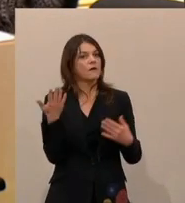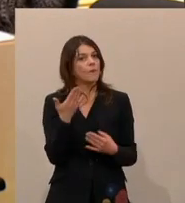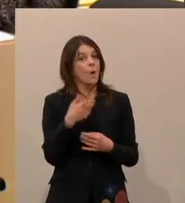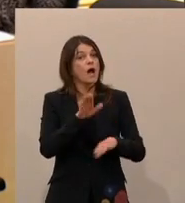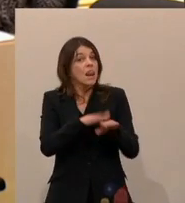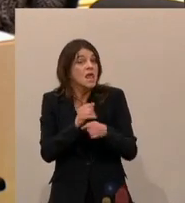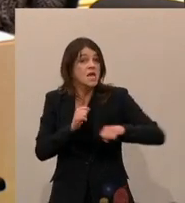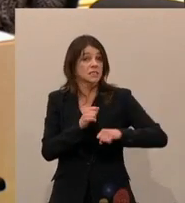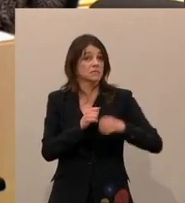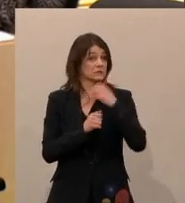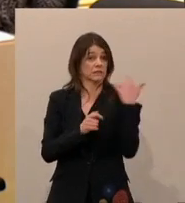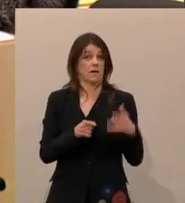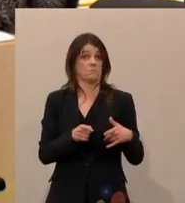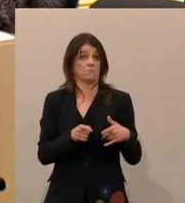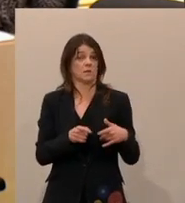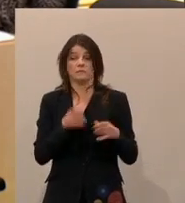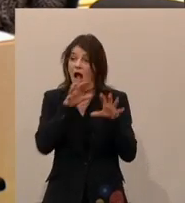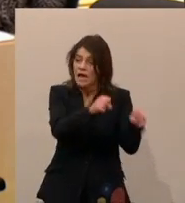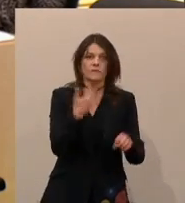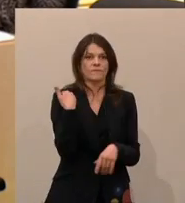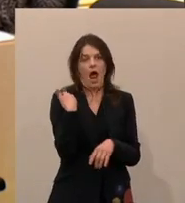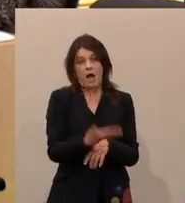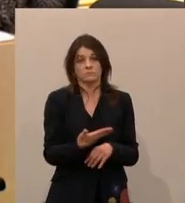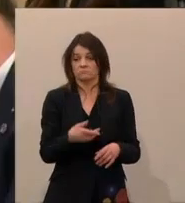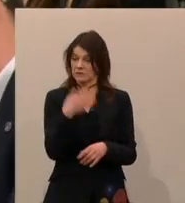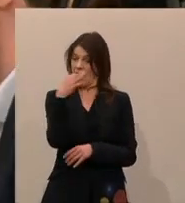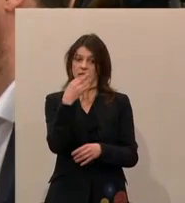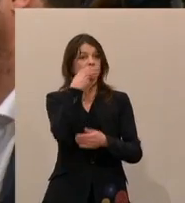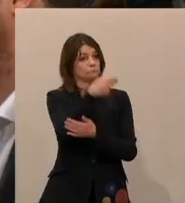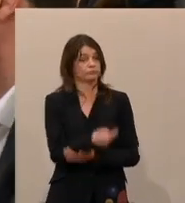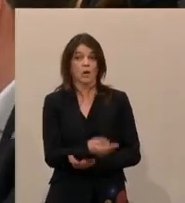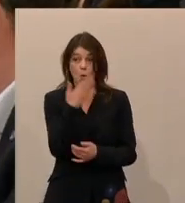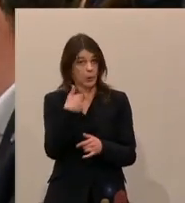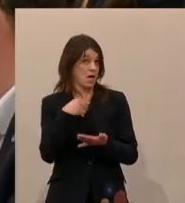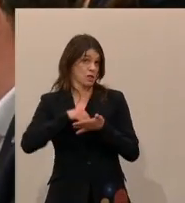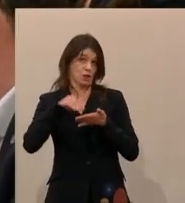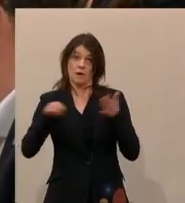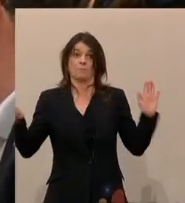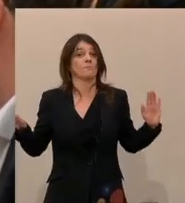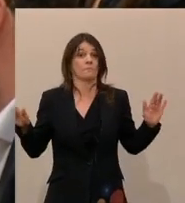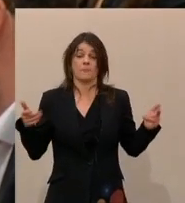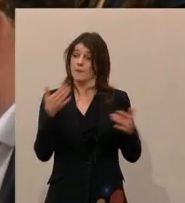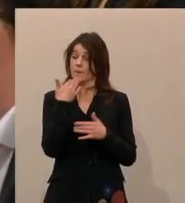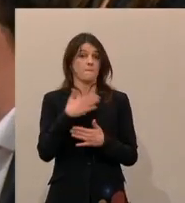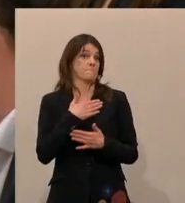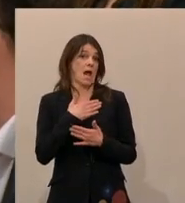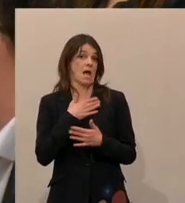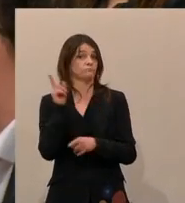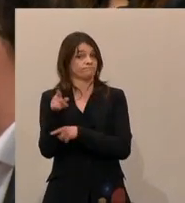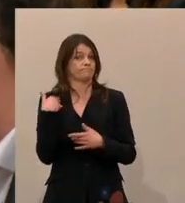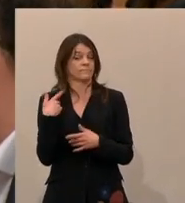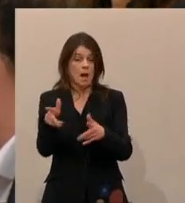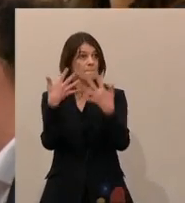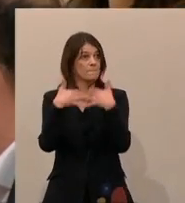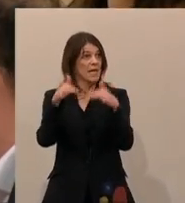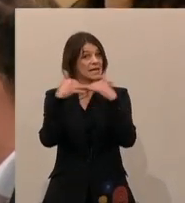Gegenstand linksextremer Angriffe und linksextremer Agitation sind. Das habe nicht ich gemacht, das habe nicht ich veranlasst, sondern dieser